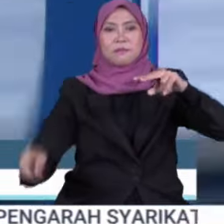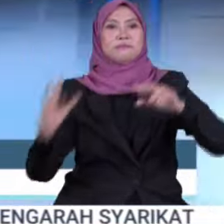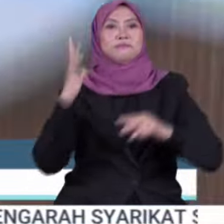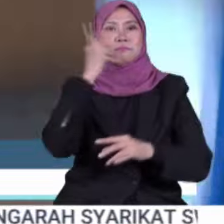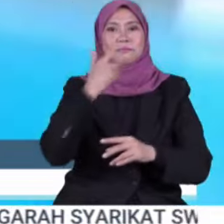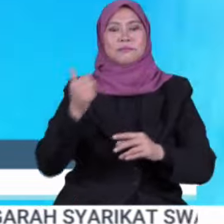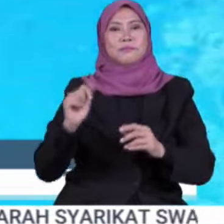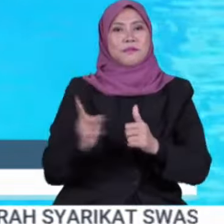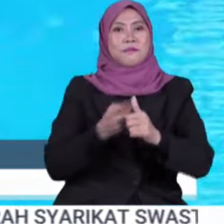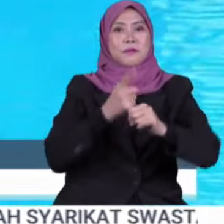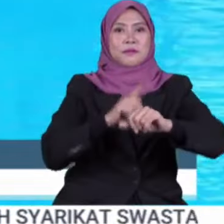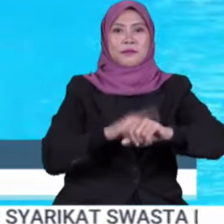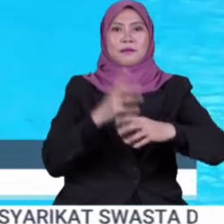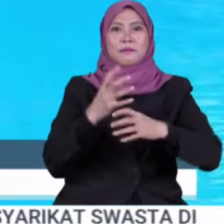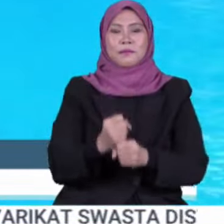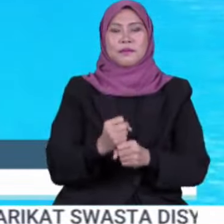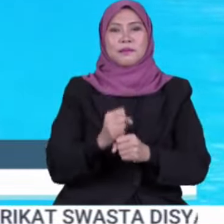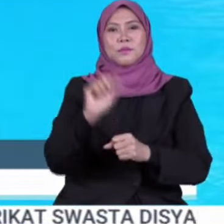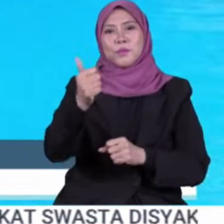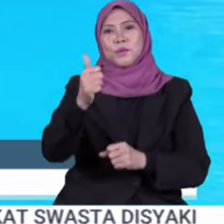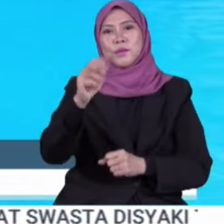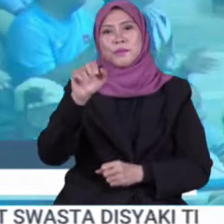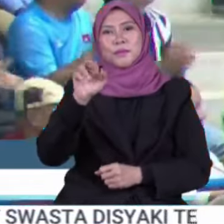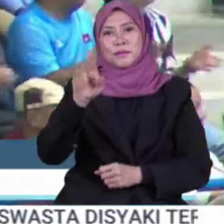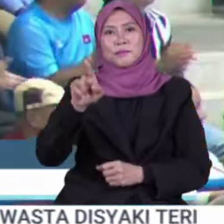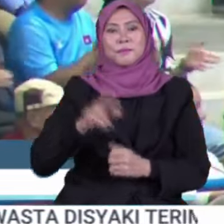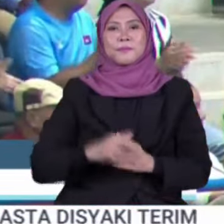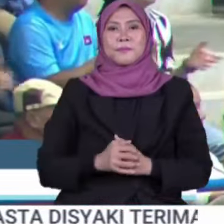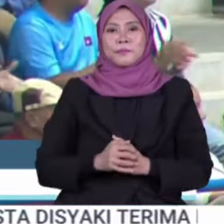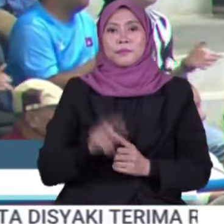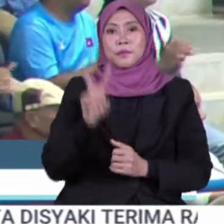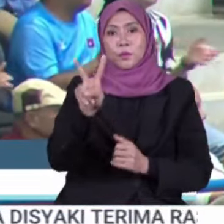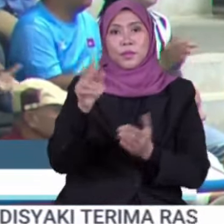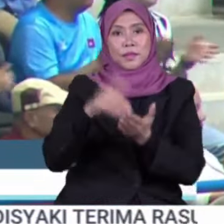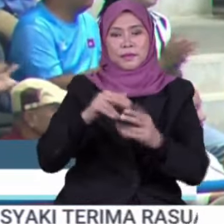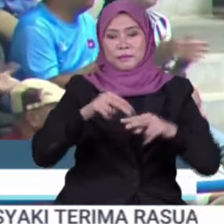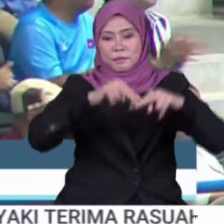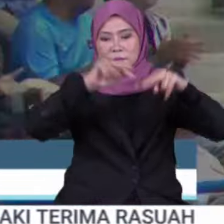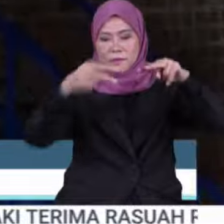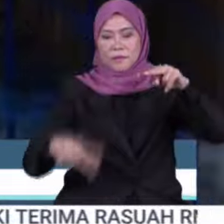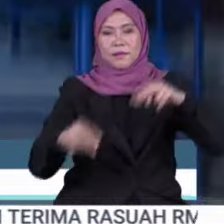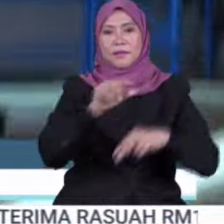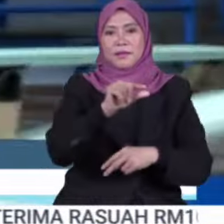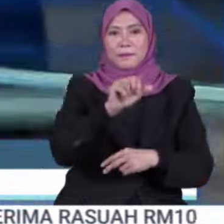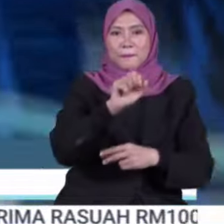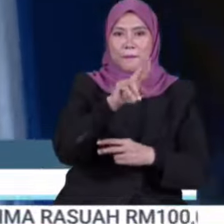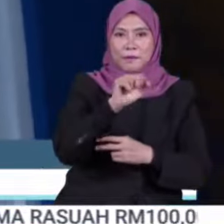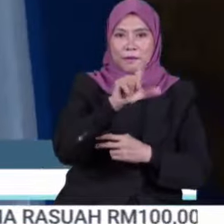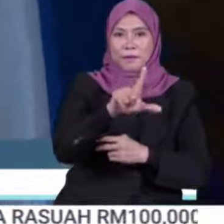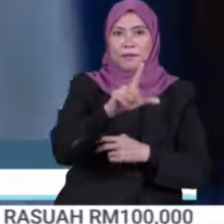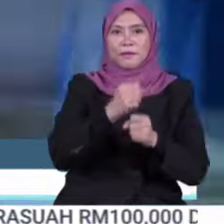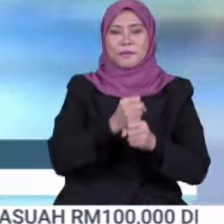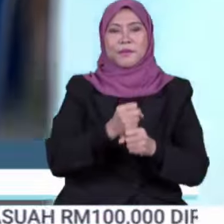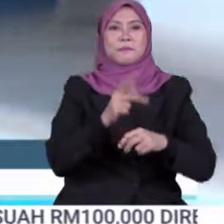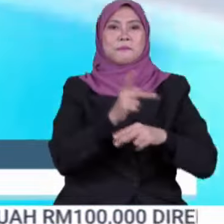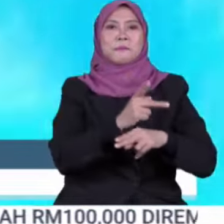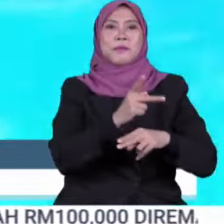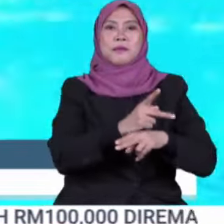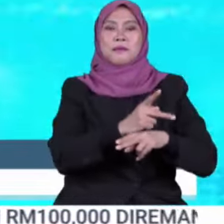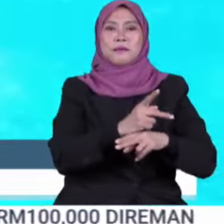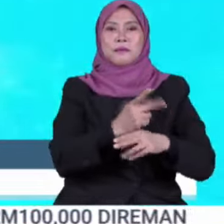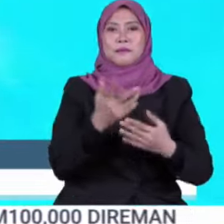sulungnya mengungguli acara 10 meter platform. Sementara dua lagi penerjun negara, Gabriel Gilbert Daim menyumbang pingat perak